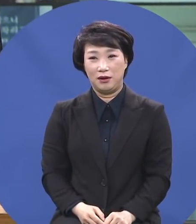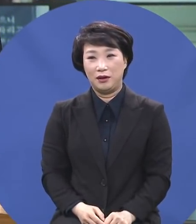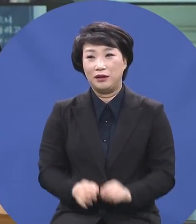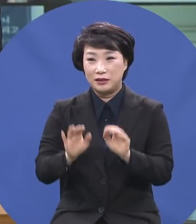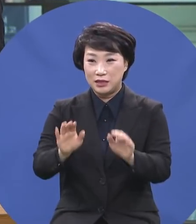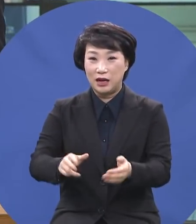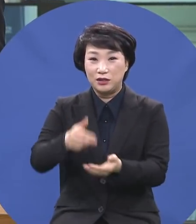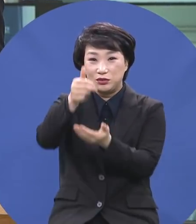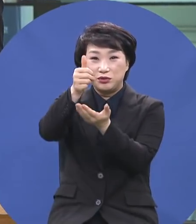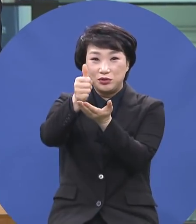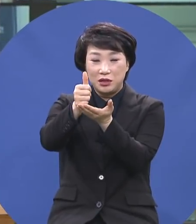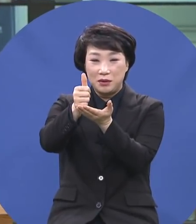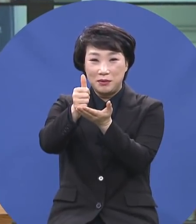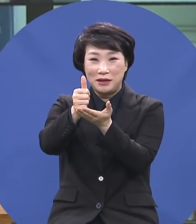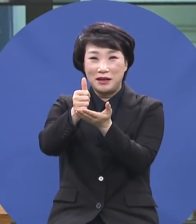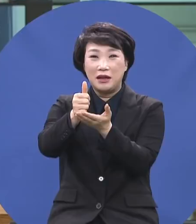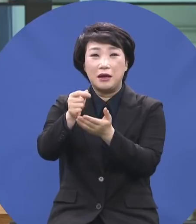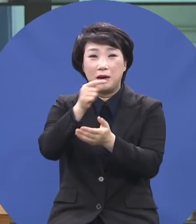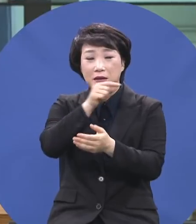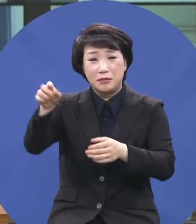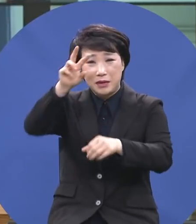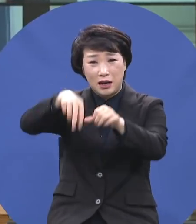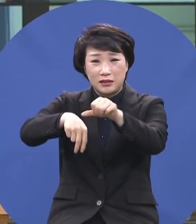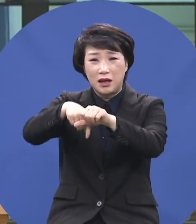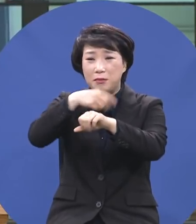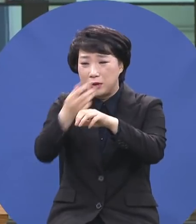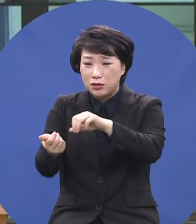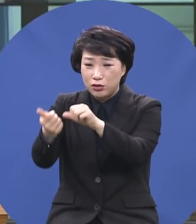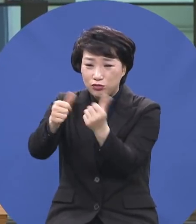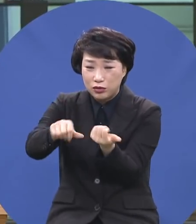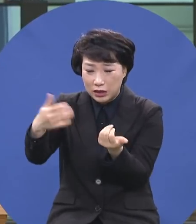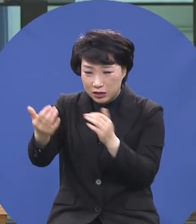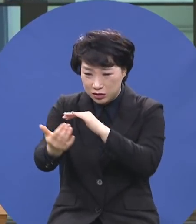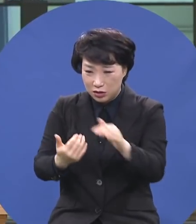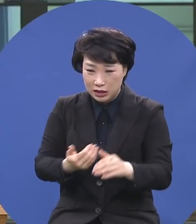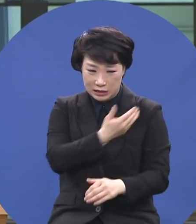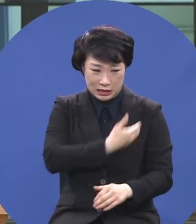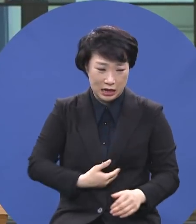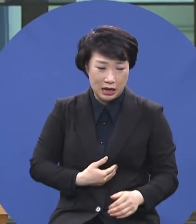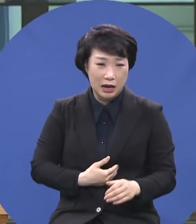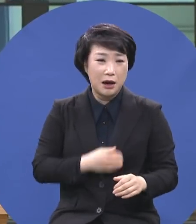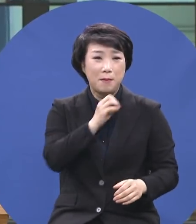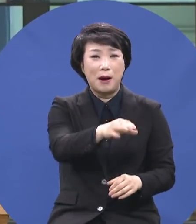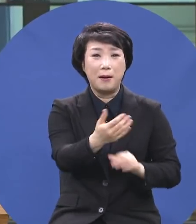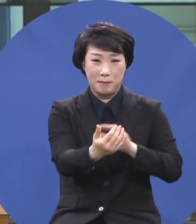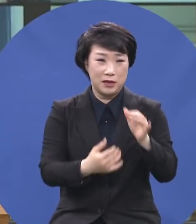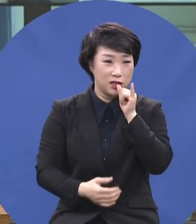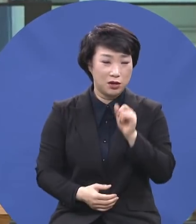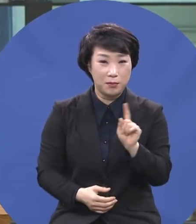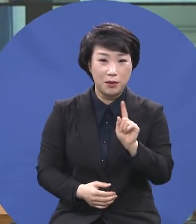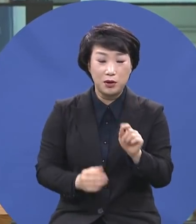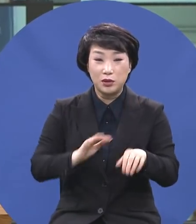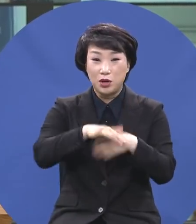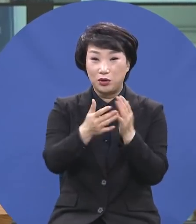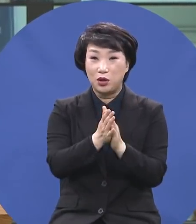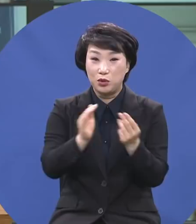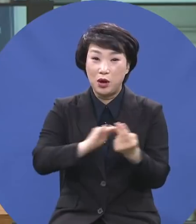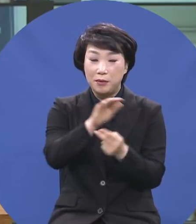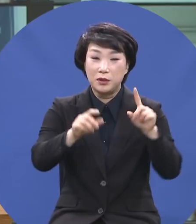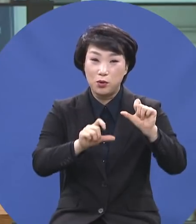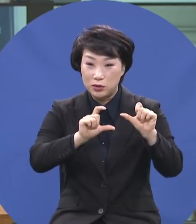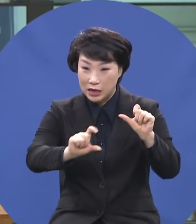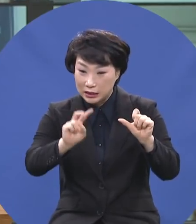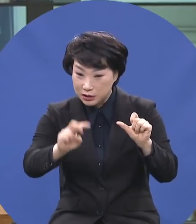그래서 주님이 피 흘려 죽으시기 전에 제자들에게 미리 말씀하시오. 요한복음 15장